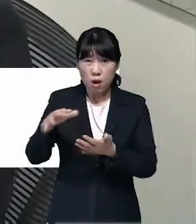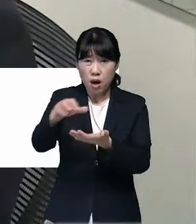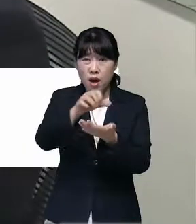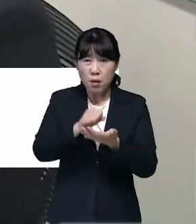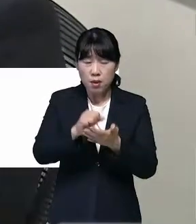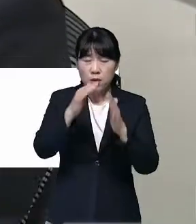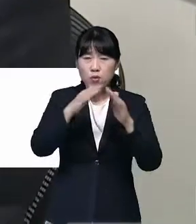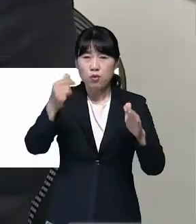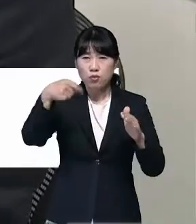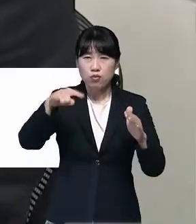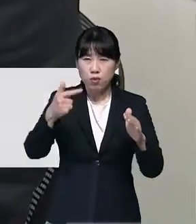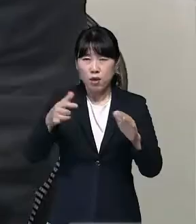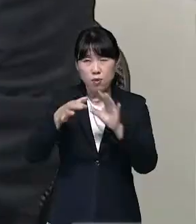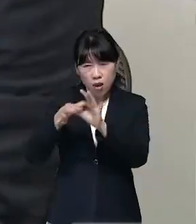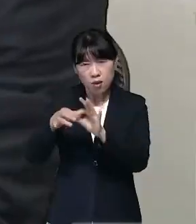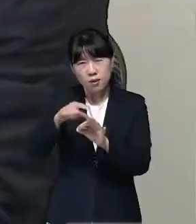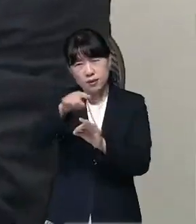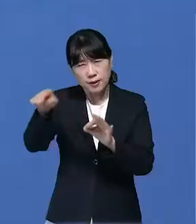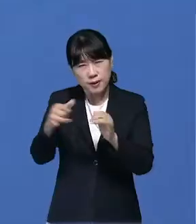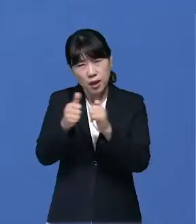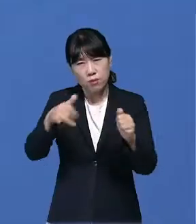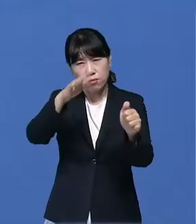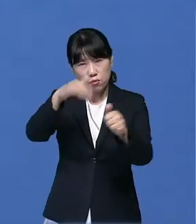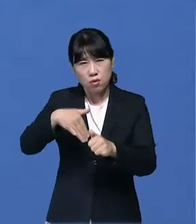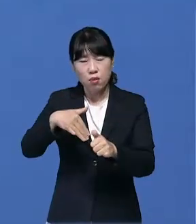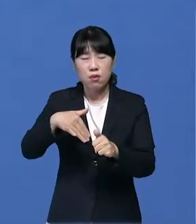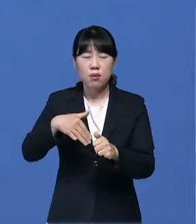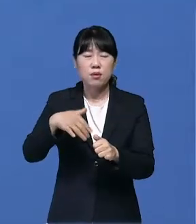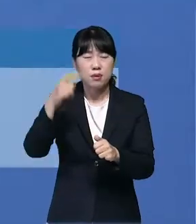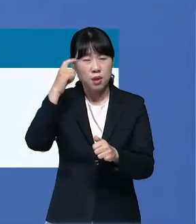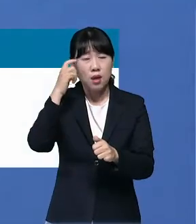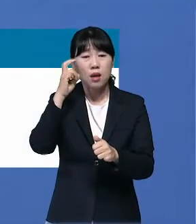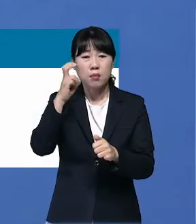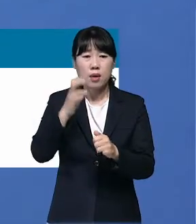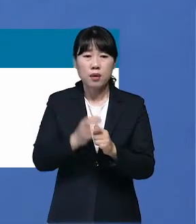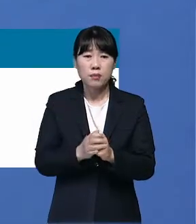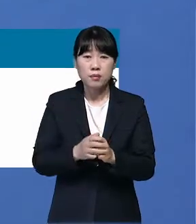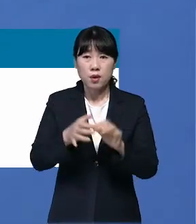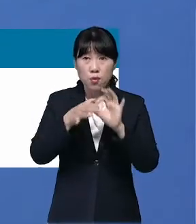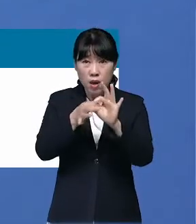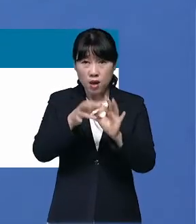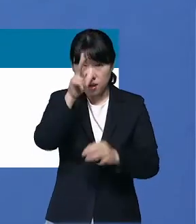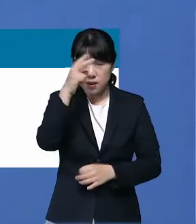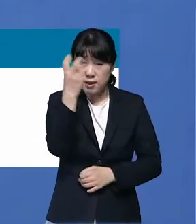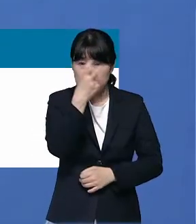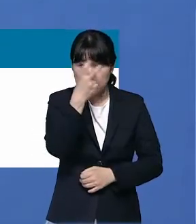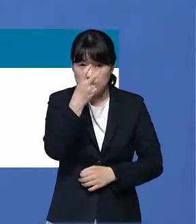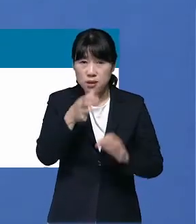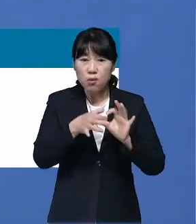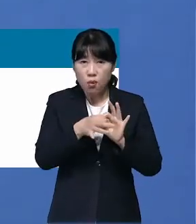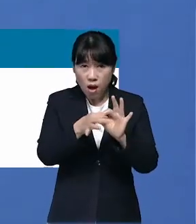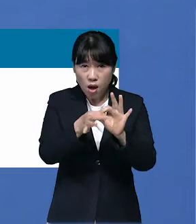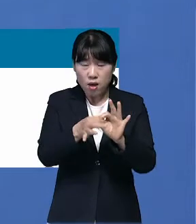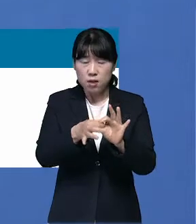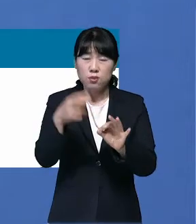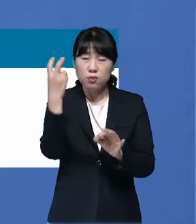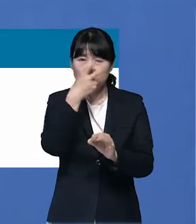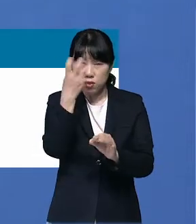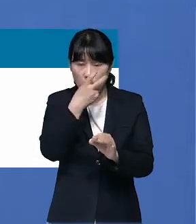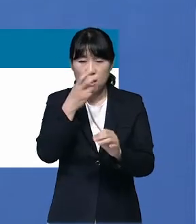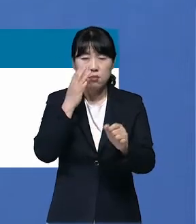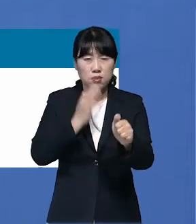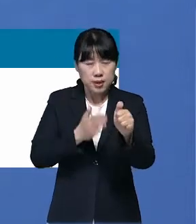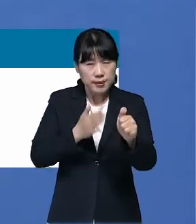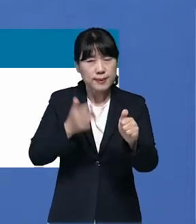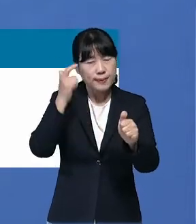관련자들을 소환 조사할 방침입니다. 저희들에게 부여되고 있는 해당 지검을 통해서라도